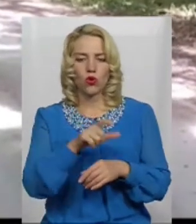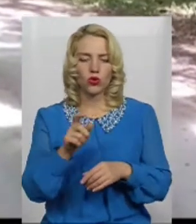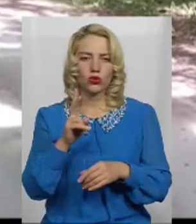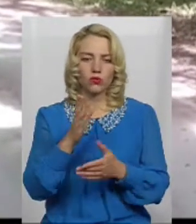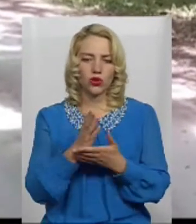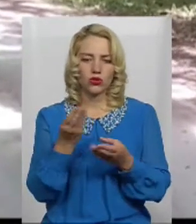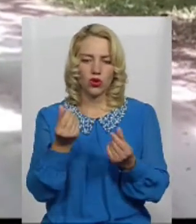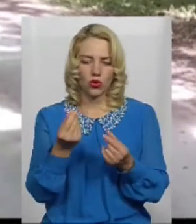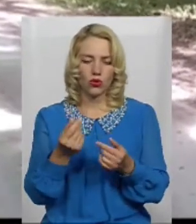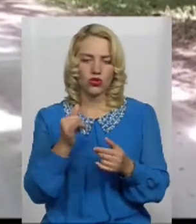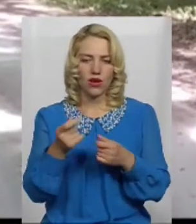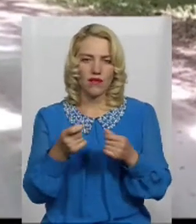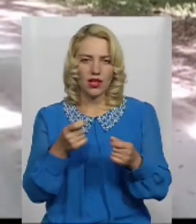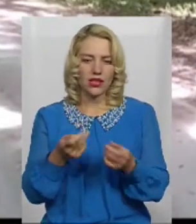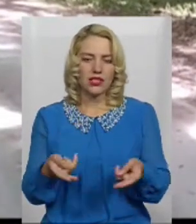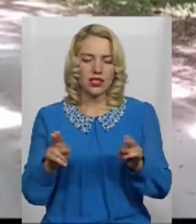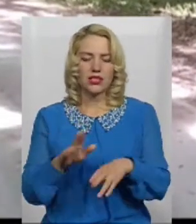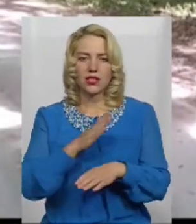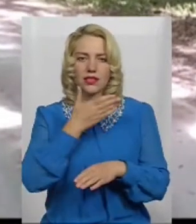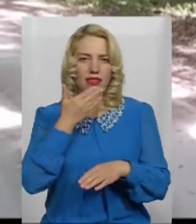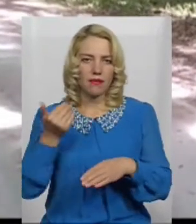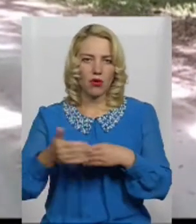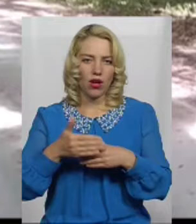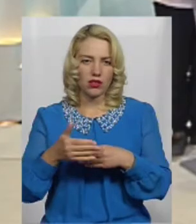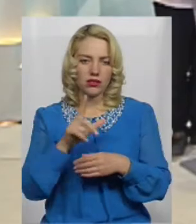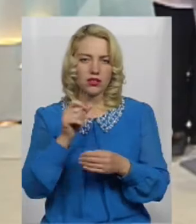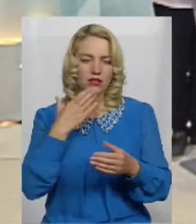залишаються непокарані за свої незаконні дії?